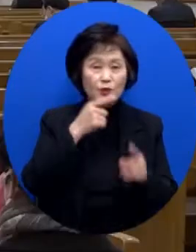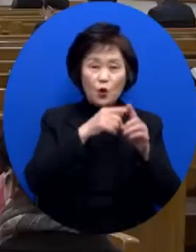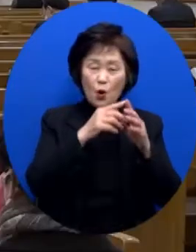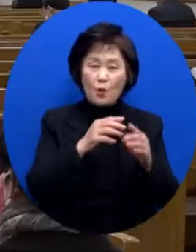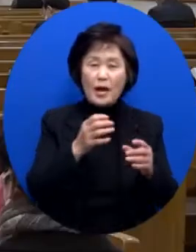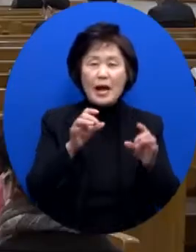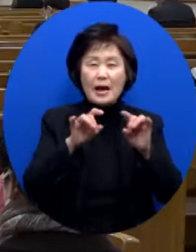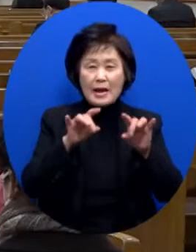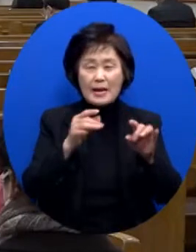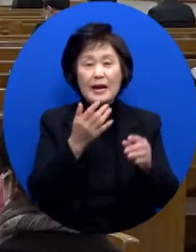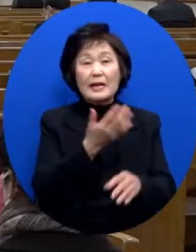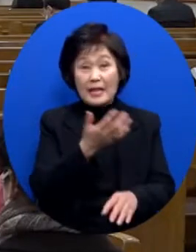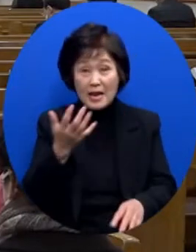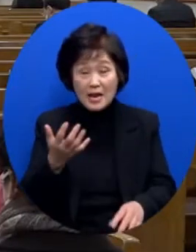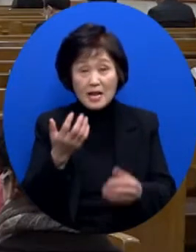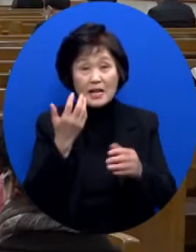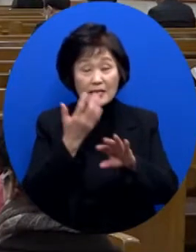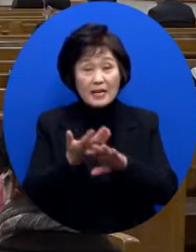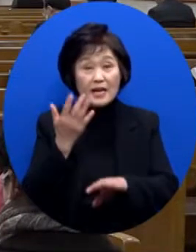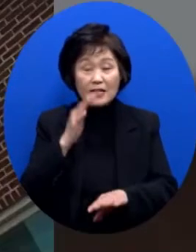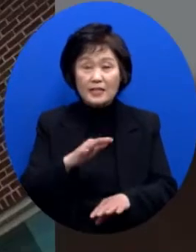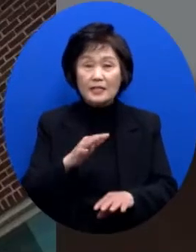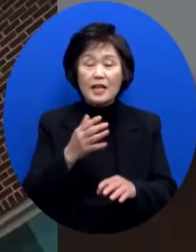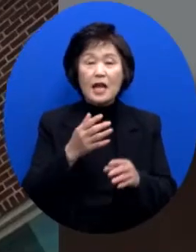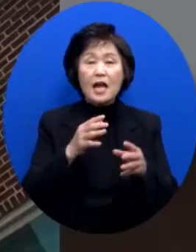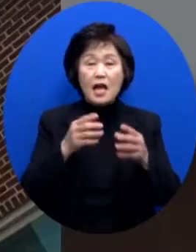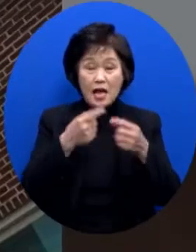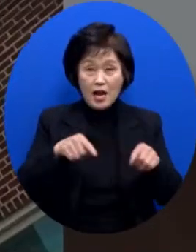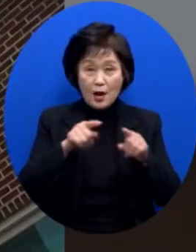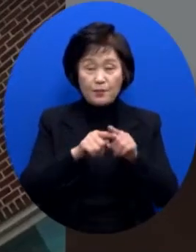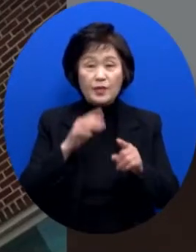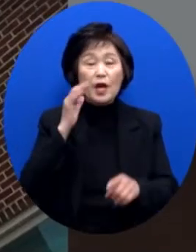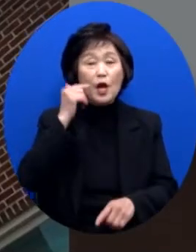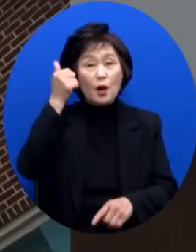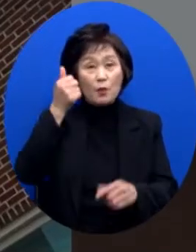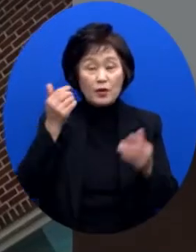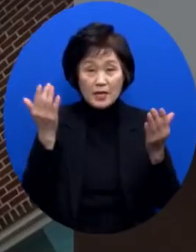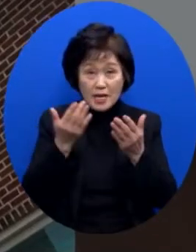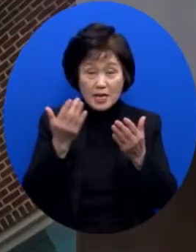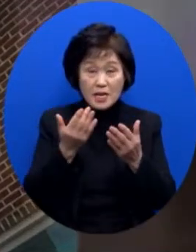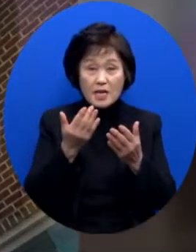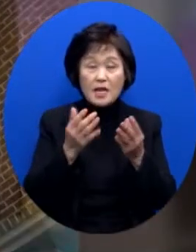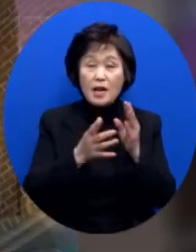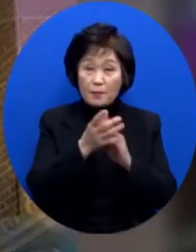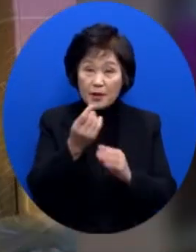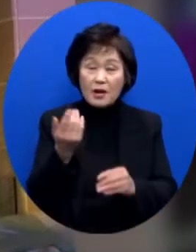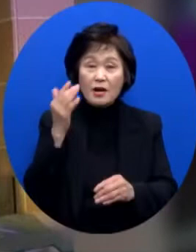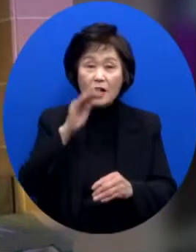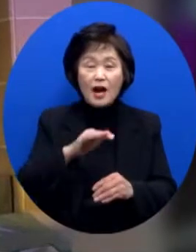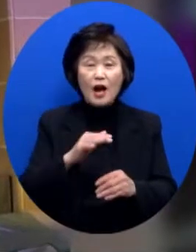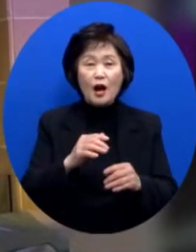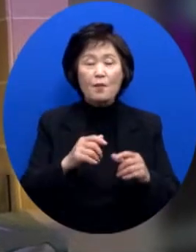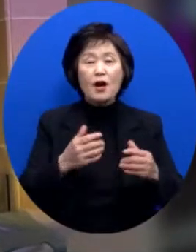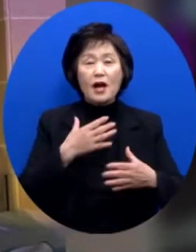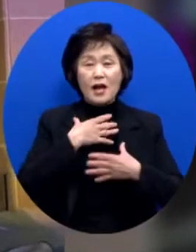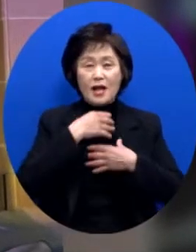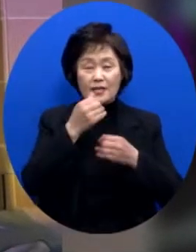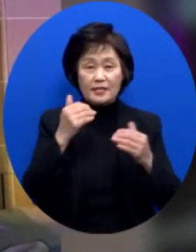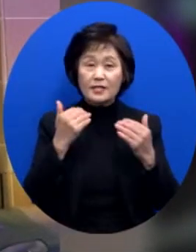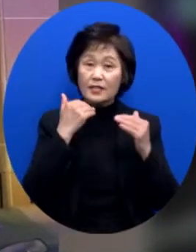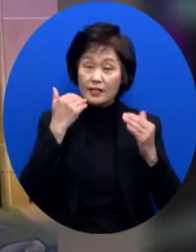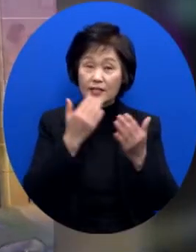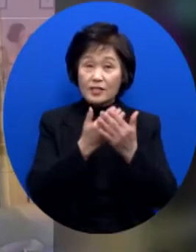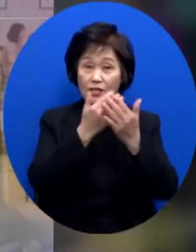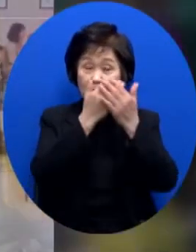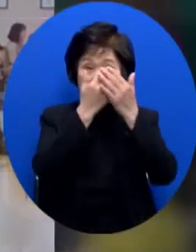모습이었습니다. 하지만 공동 목회를 시작하고 6년이 지난 지금 교회는 지역 사회 속에서 안정적인 성장은 물론 여수